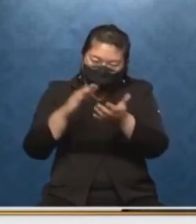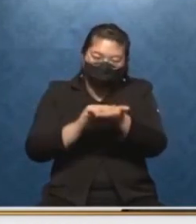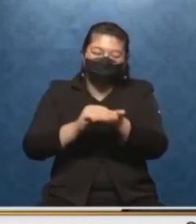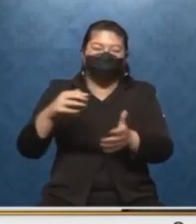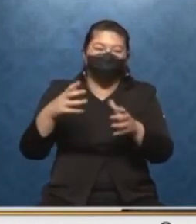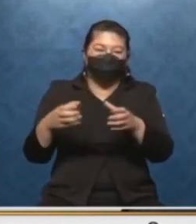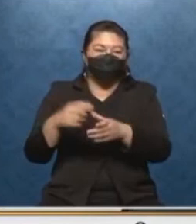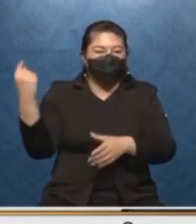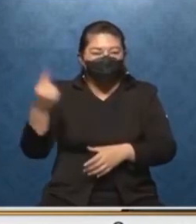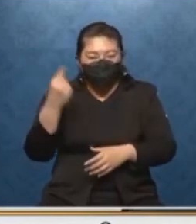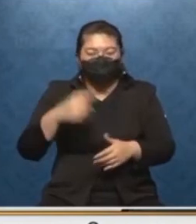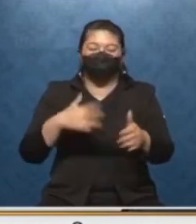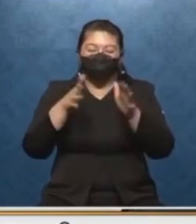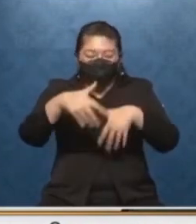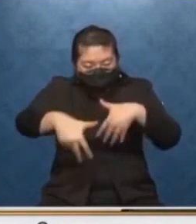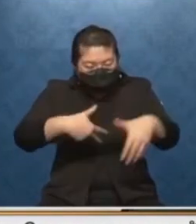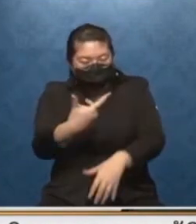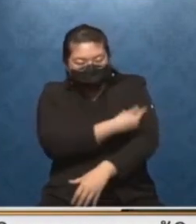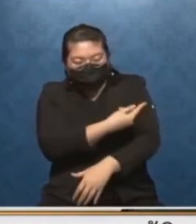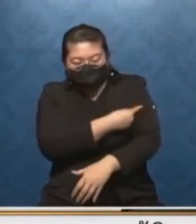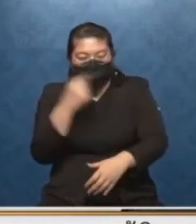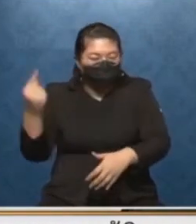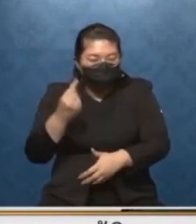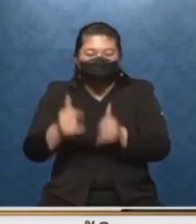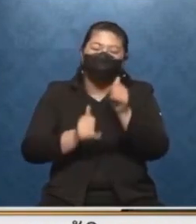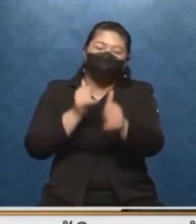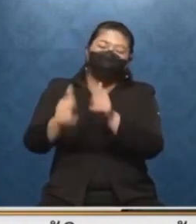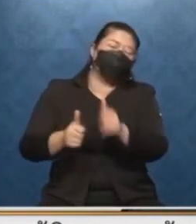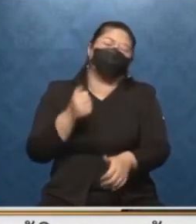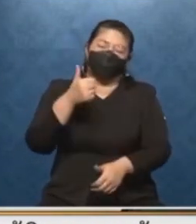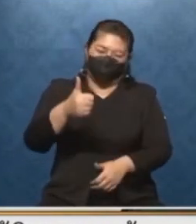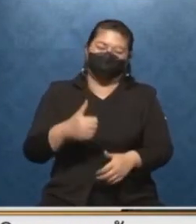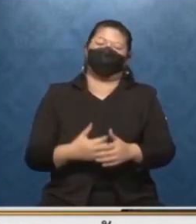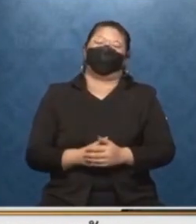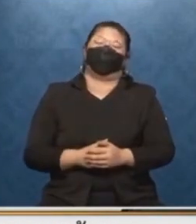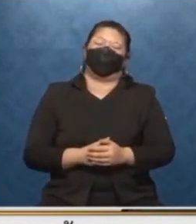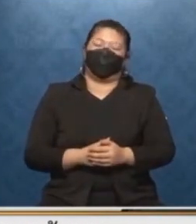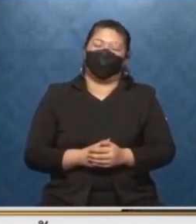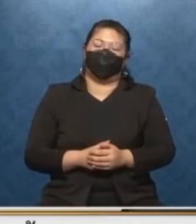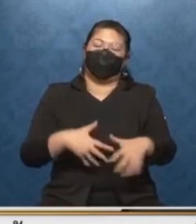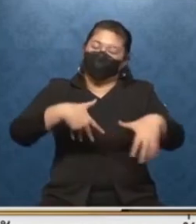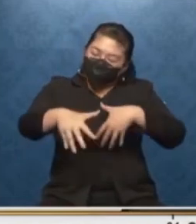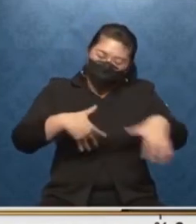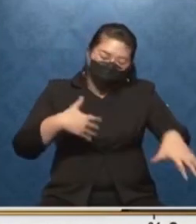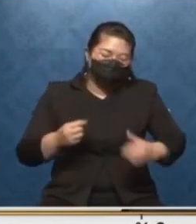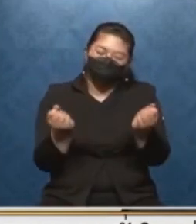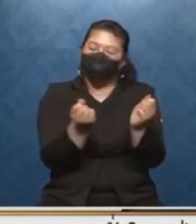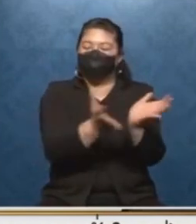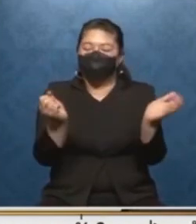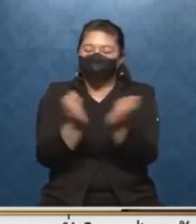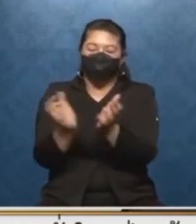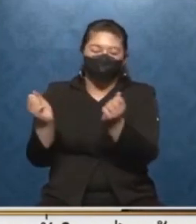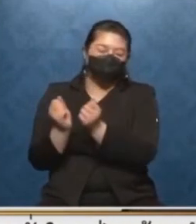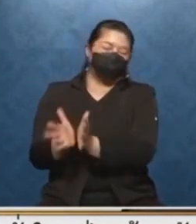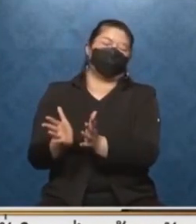ได้วัซีนไว ก็จะพื้นตวไวนี่ผ่านมา 16 เดือนแล้ว ตายเสนจตายหมดภาภาชนส่นใหญ่เดือดรอนกอย่างมาก แนสาหัติ